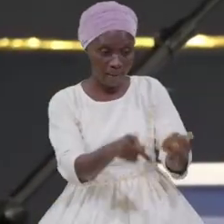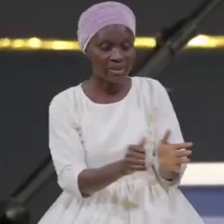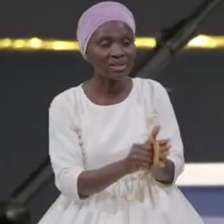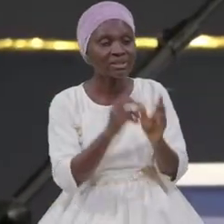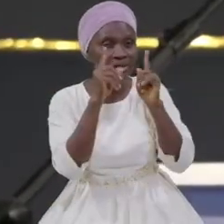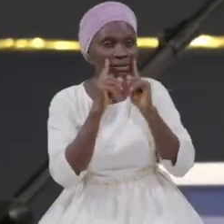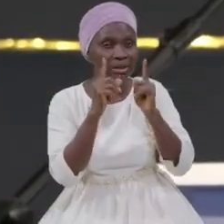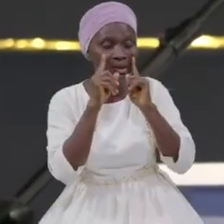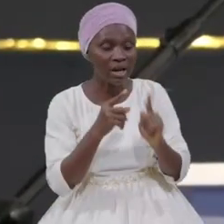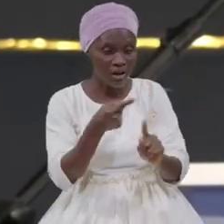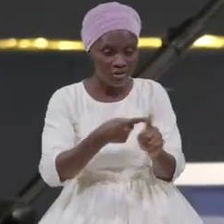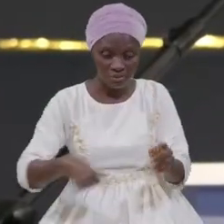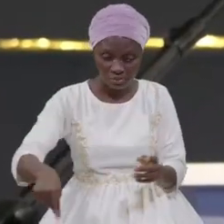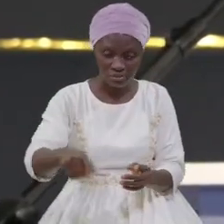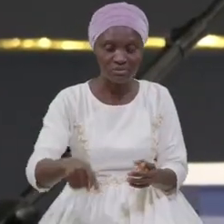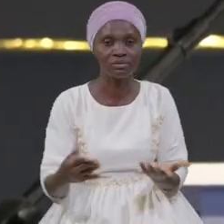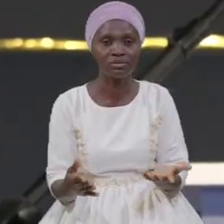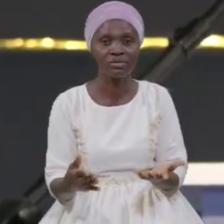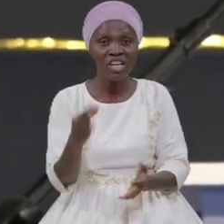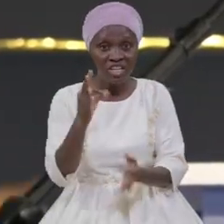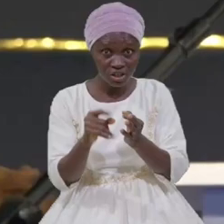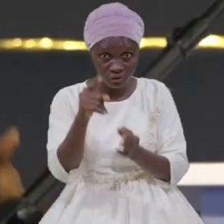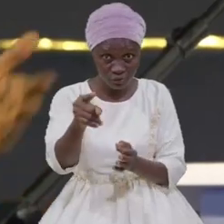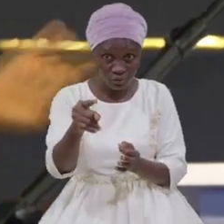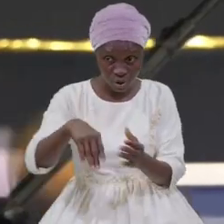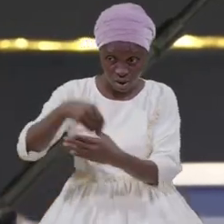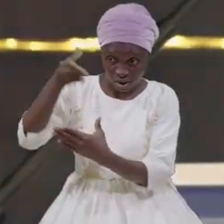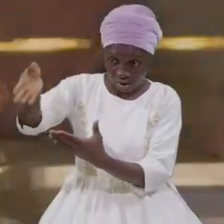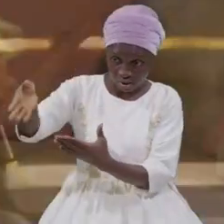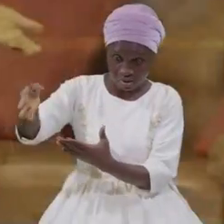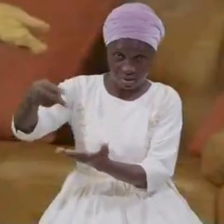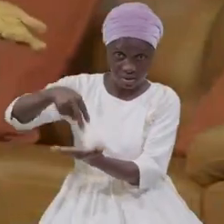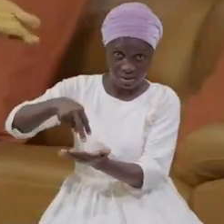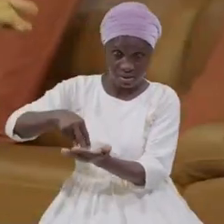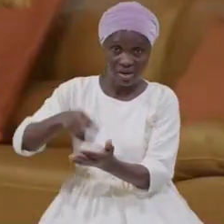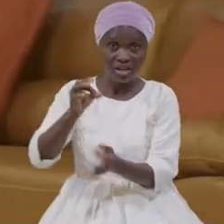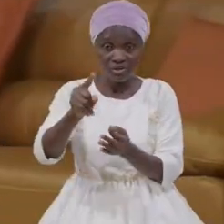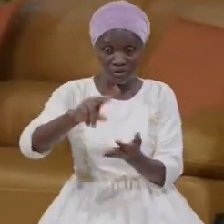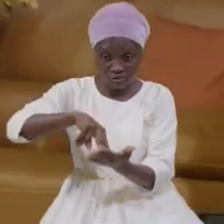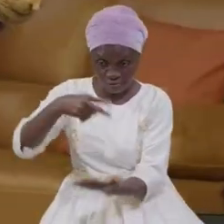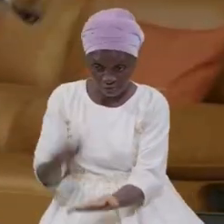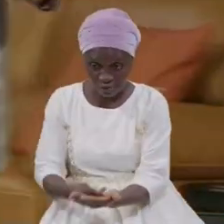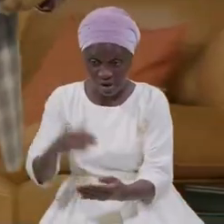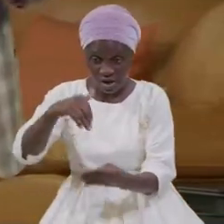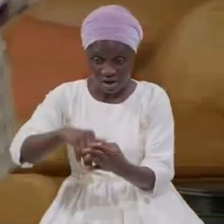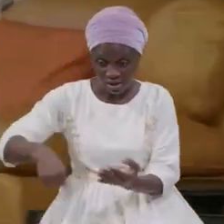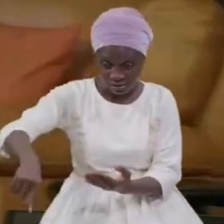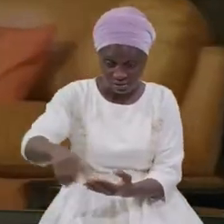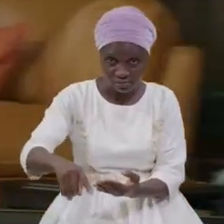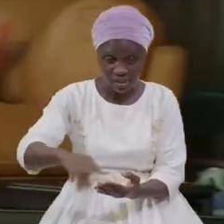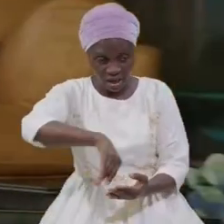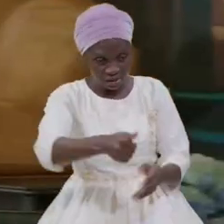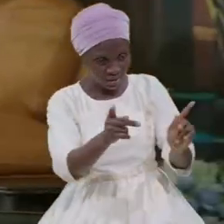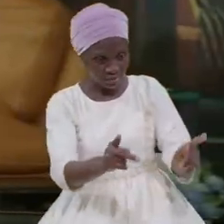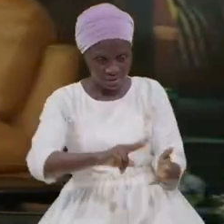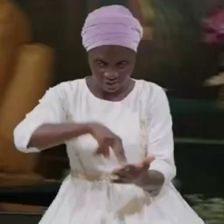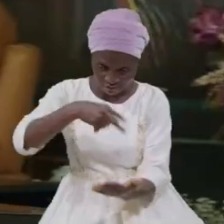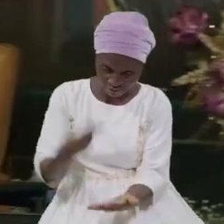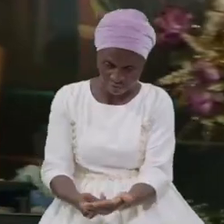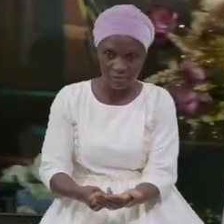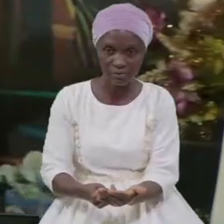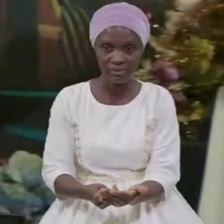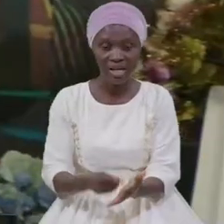puits. Si tu tombes dans un puits et une personne qui est tombée dans le même puits, cette autre personne